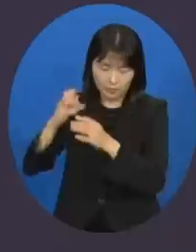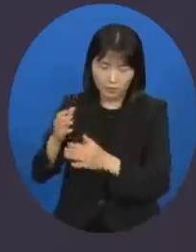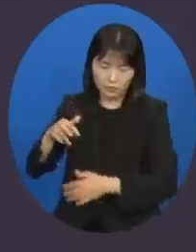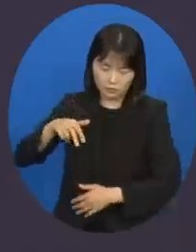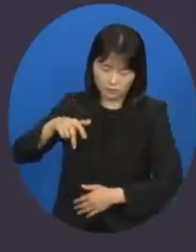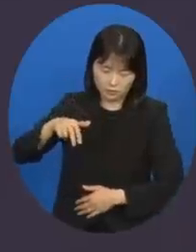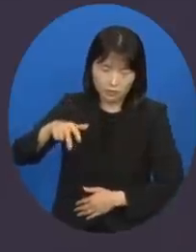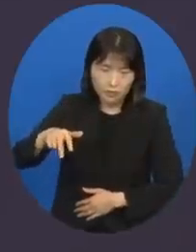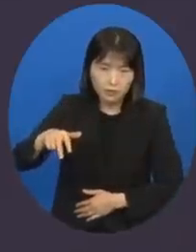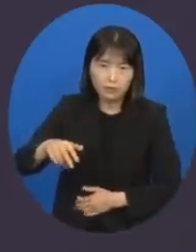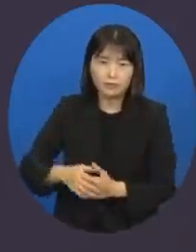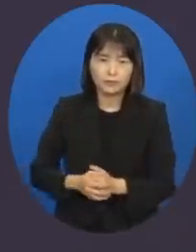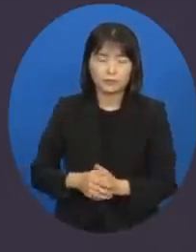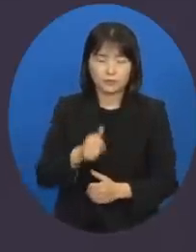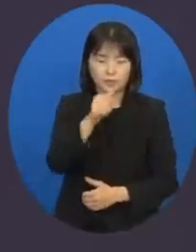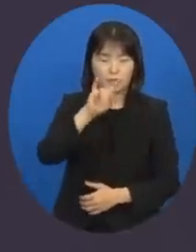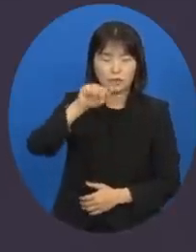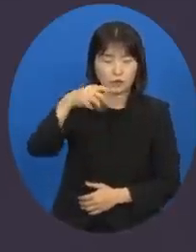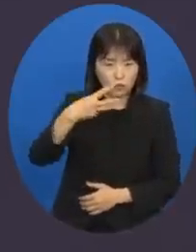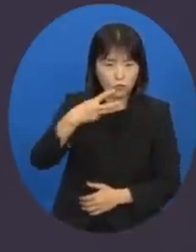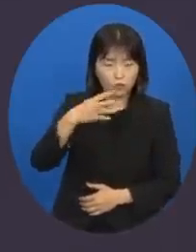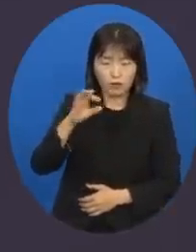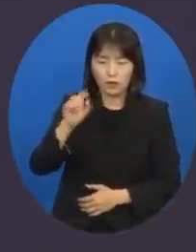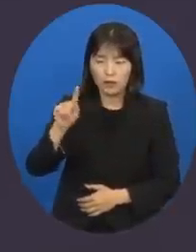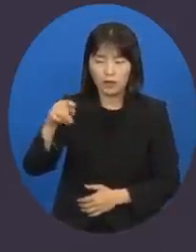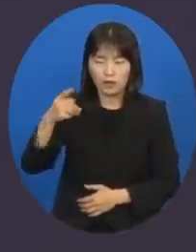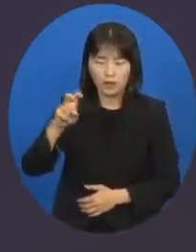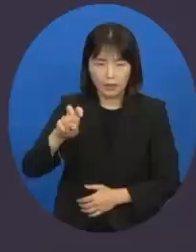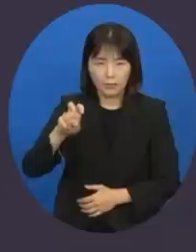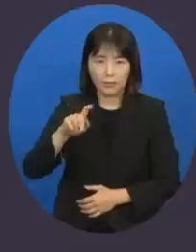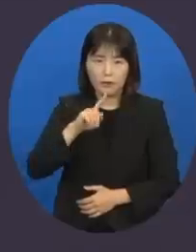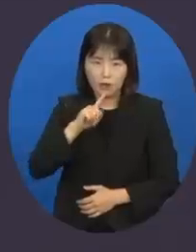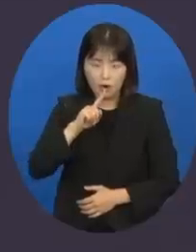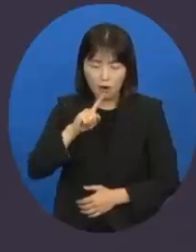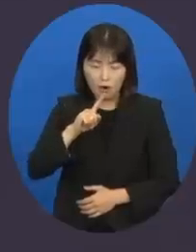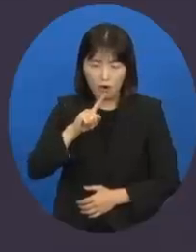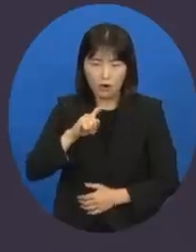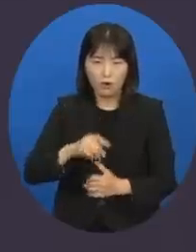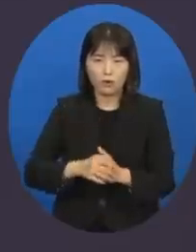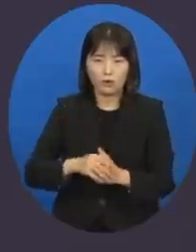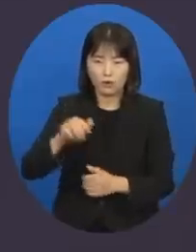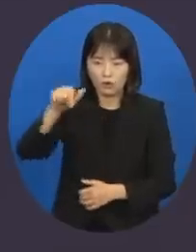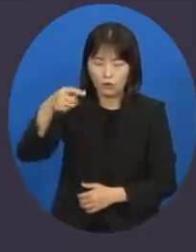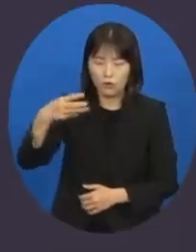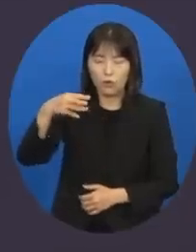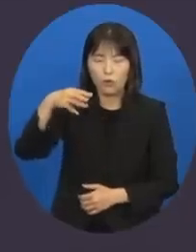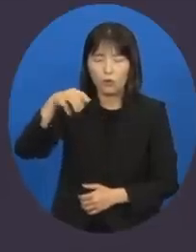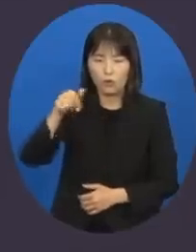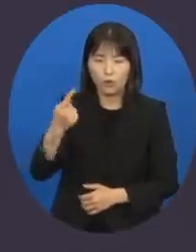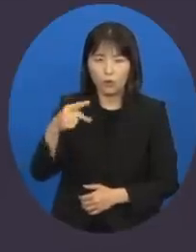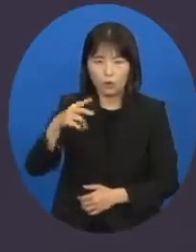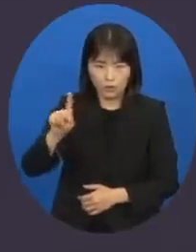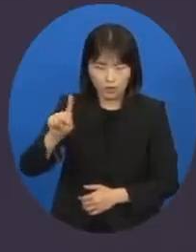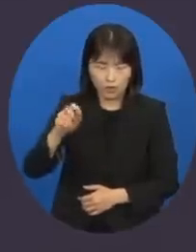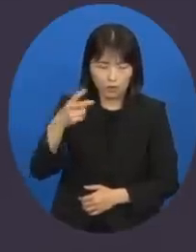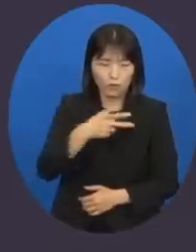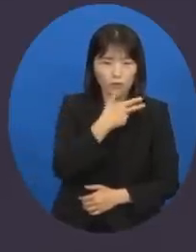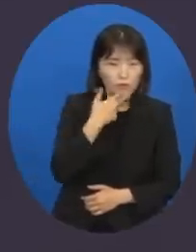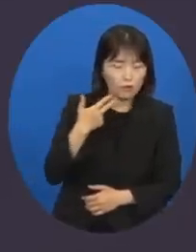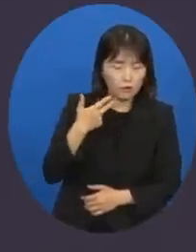해골은 아람어로는 골고다라고 하고 영어로는 라틴어에서 나온 거죠. 갈보리라고